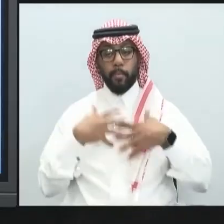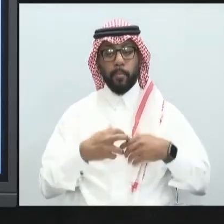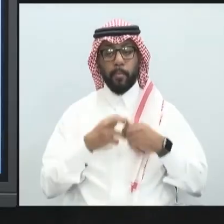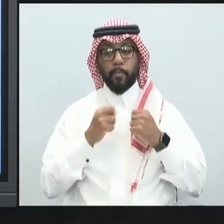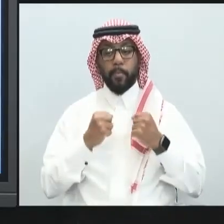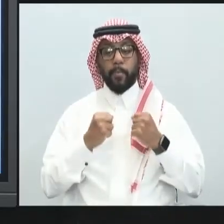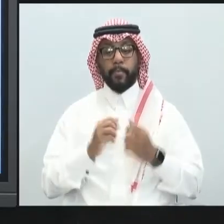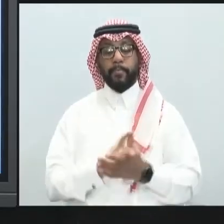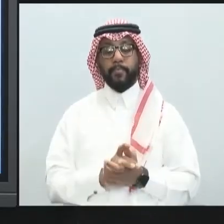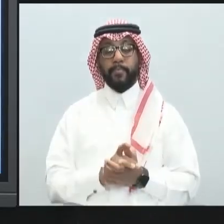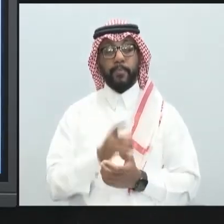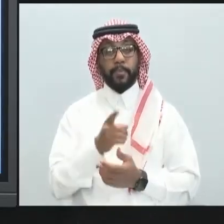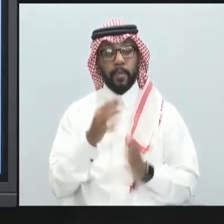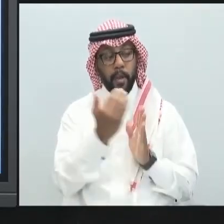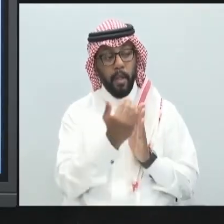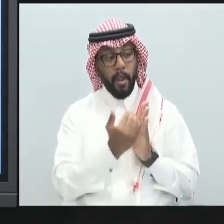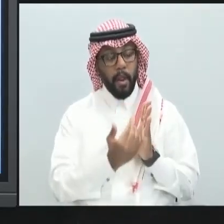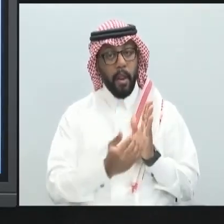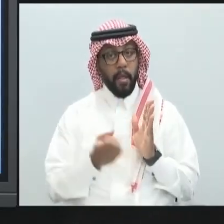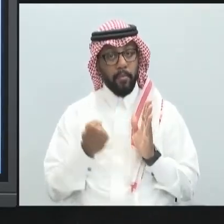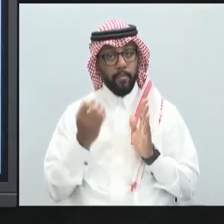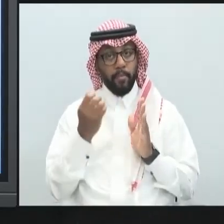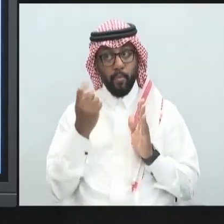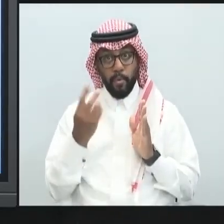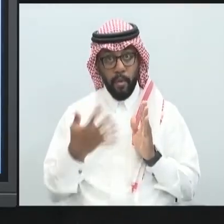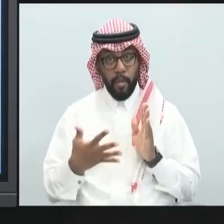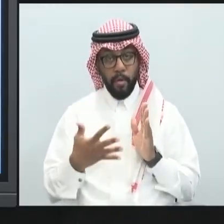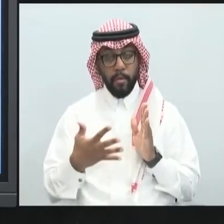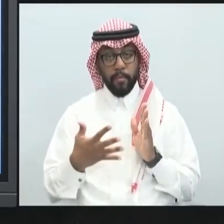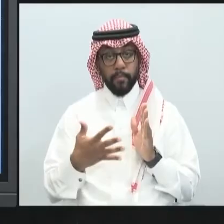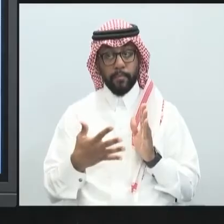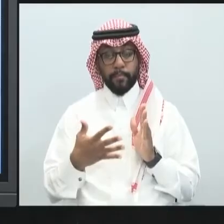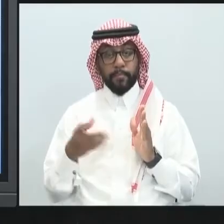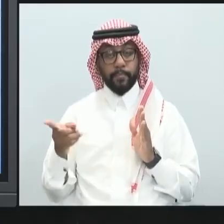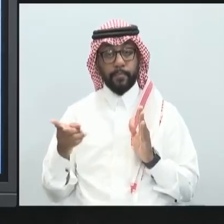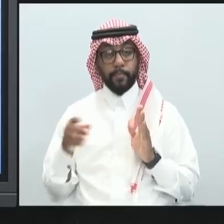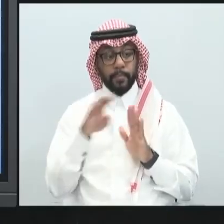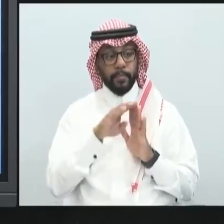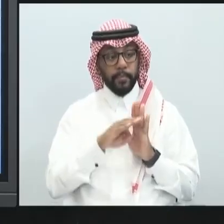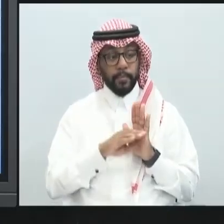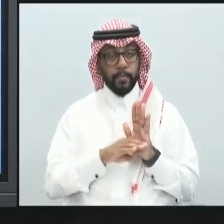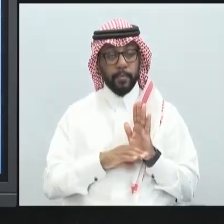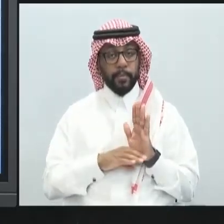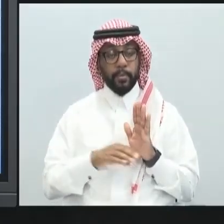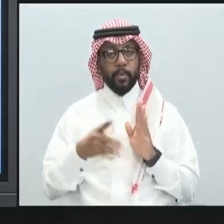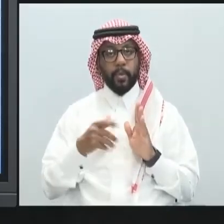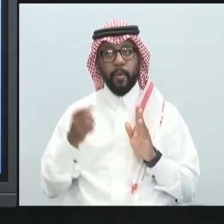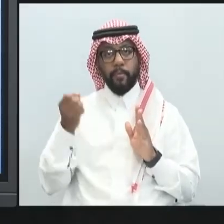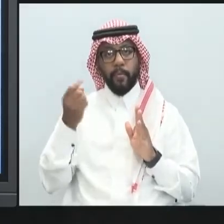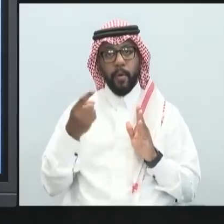باستطلاع هذا النص في الخطوه الاولى اكتشفنا ان النصر يتكون من ثلاث